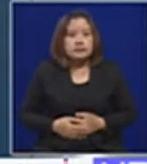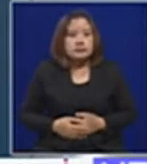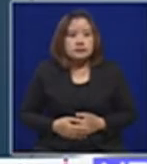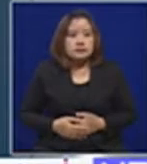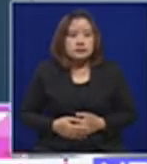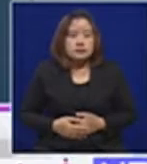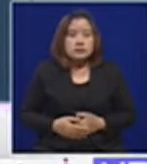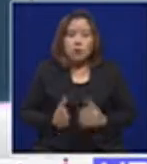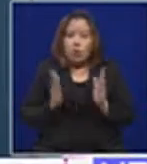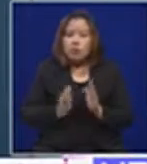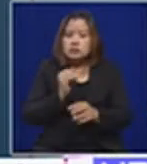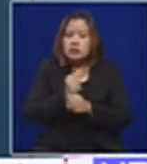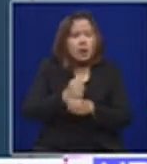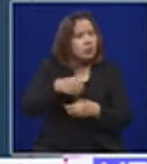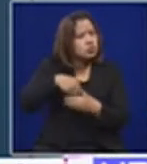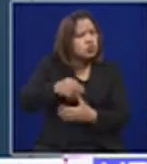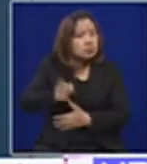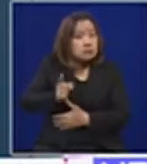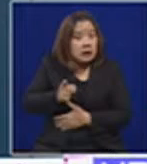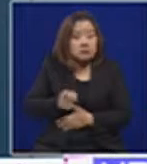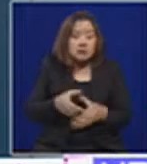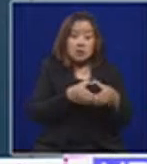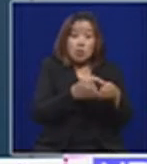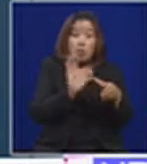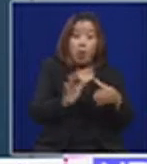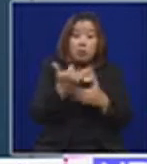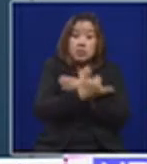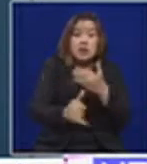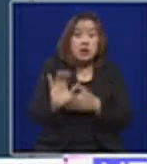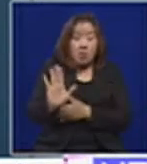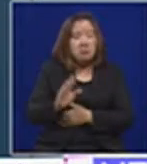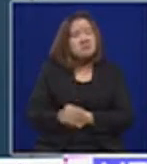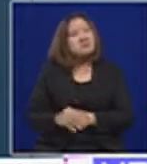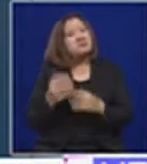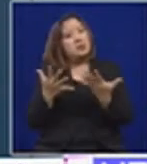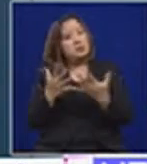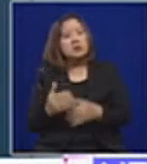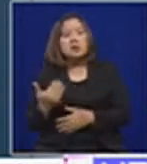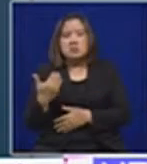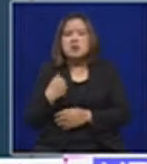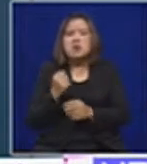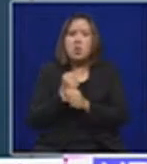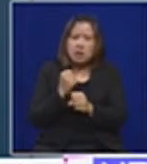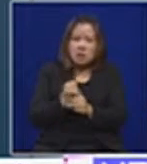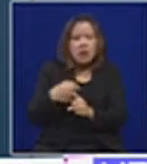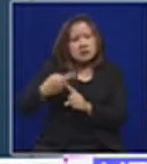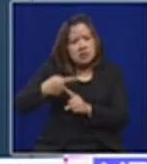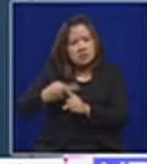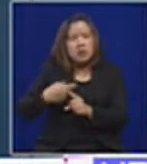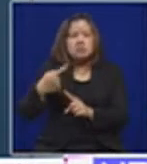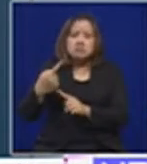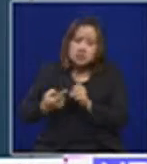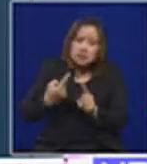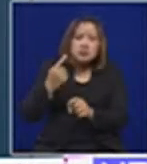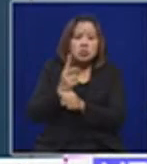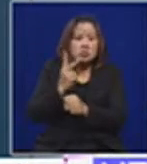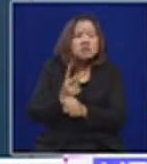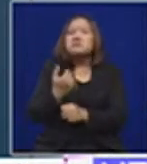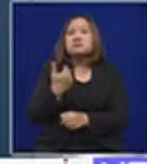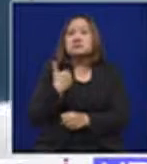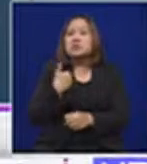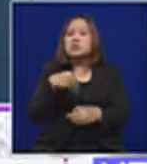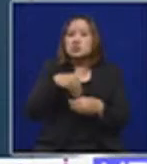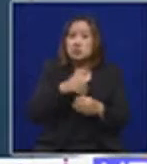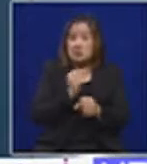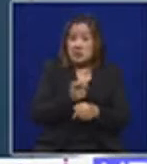าดแคลนคุณต้องจ้างเหมือนเดิมซ้ำไม่ใช่จ้างถาวรจ้างชั่วคราวปี2ปีเพื่อมาเร่ง